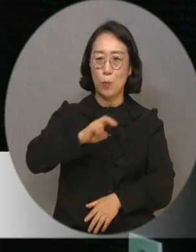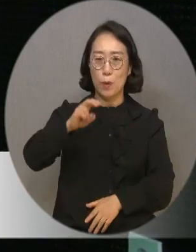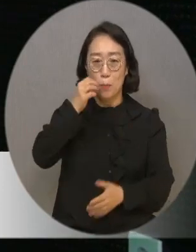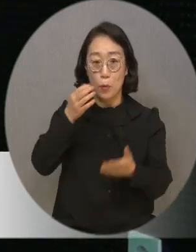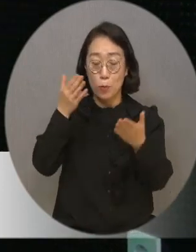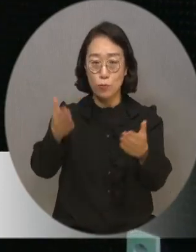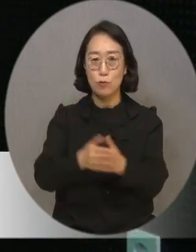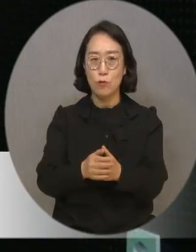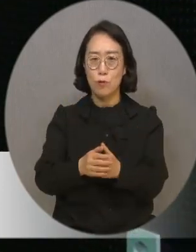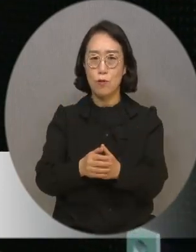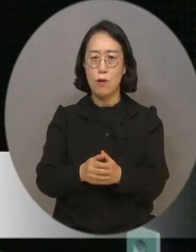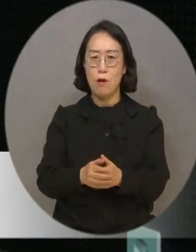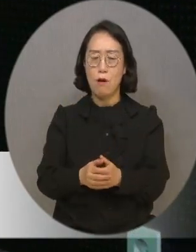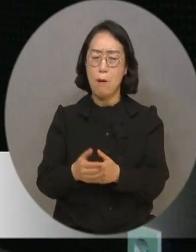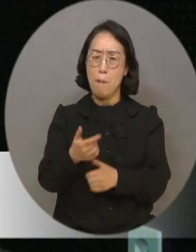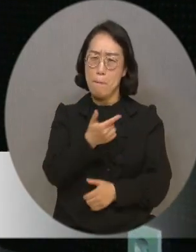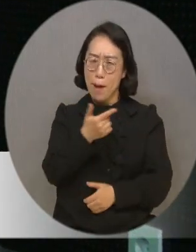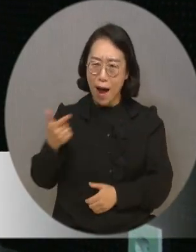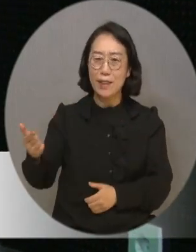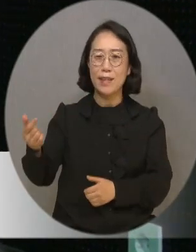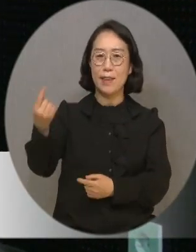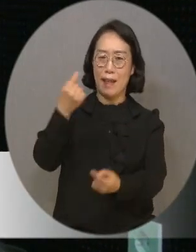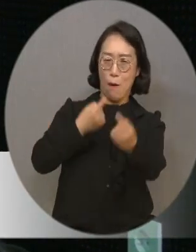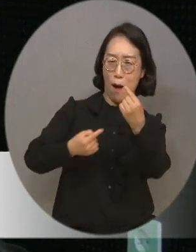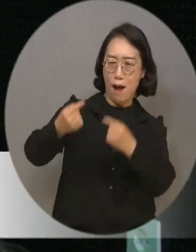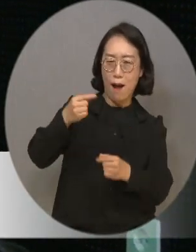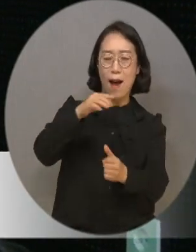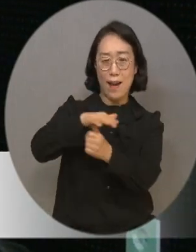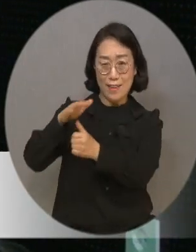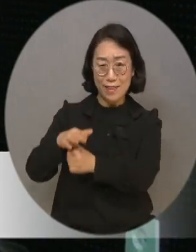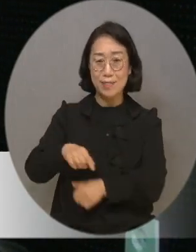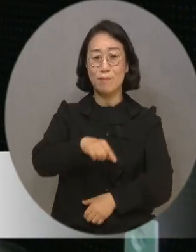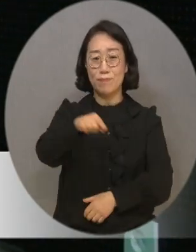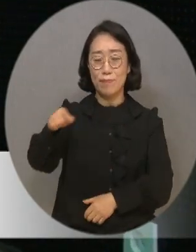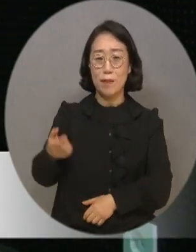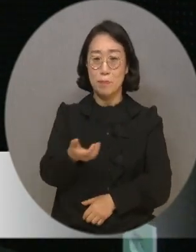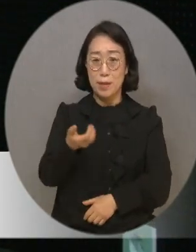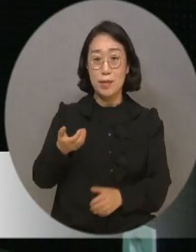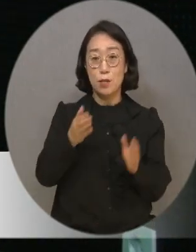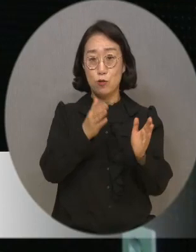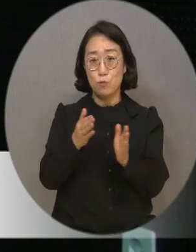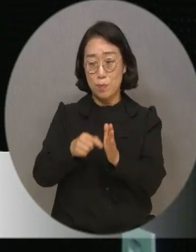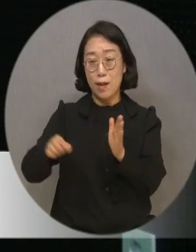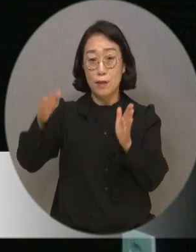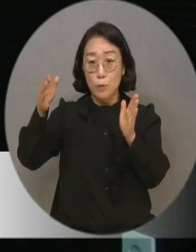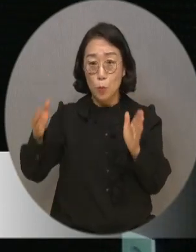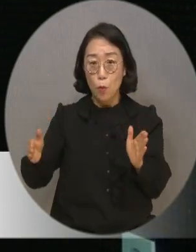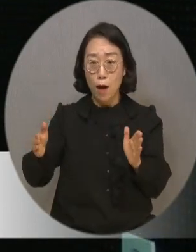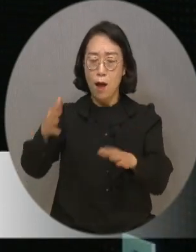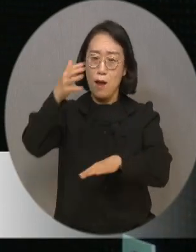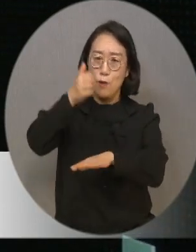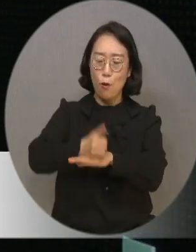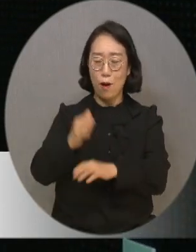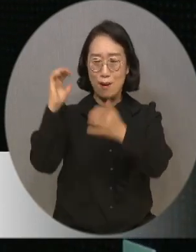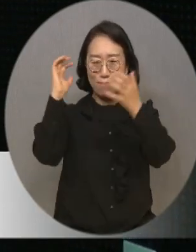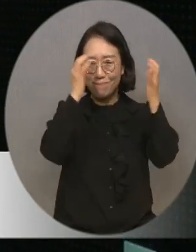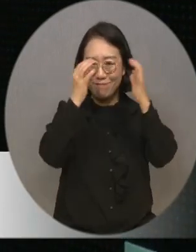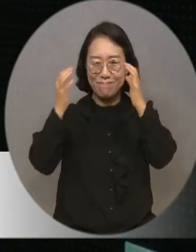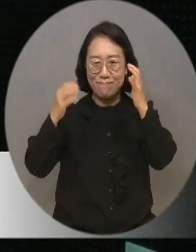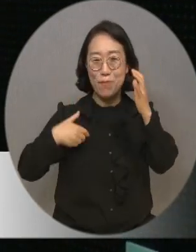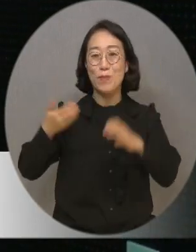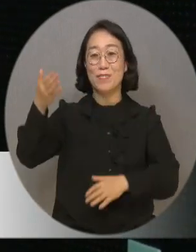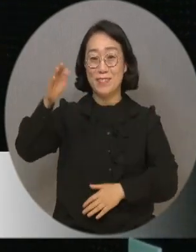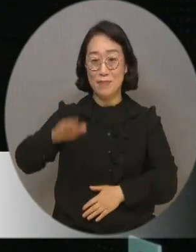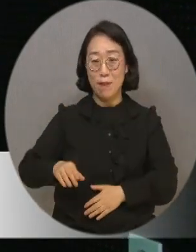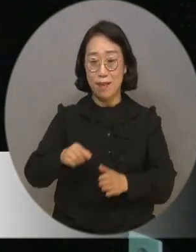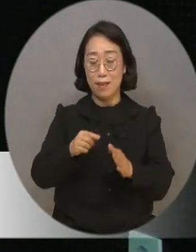아이들이 엄청나게 많이 등장합니다. 아이들이랑 준비하면서 사실 결과물은 좀 정신없을지 모르겠지만